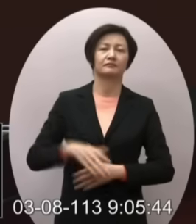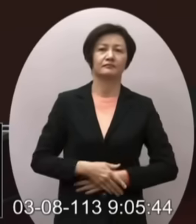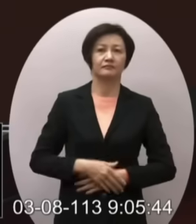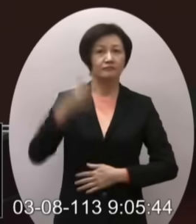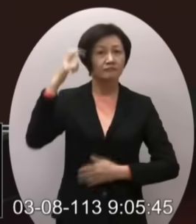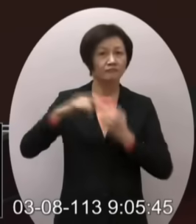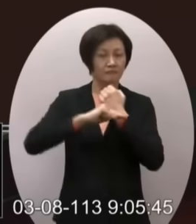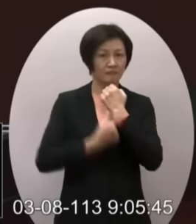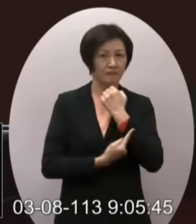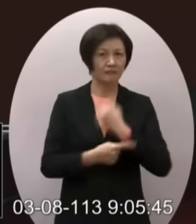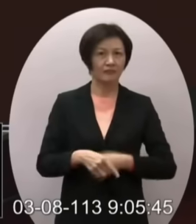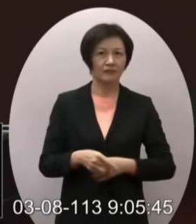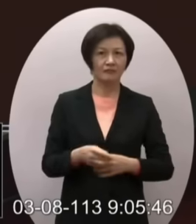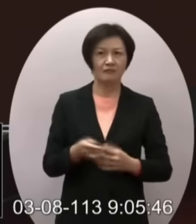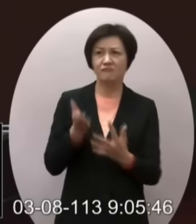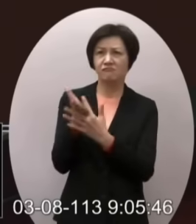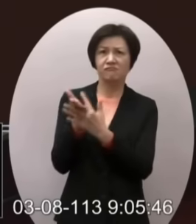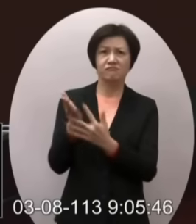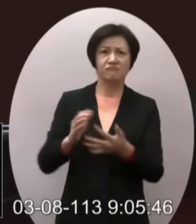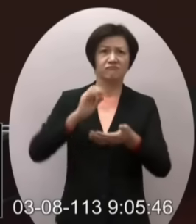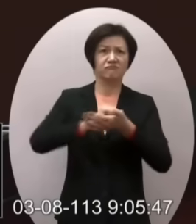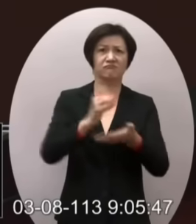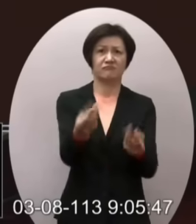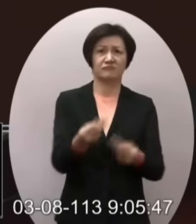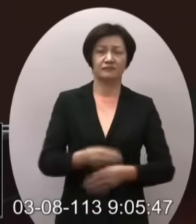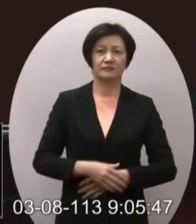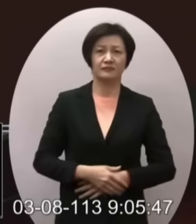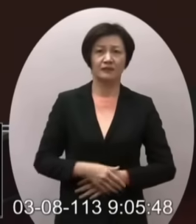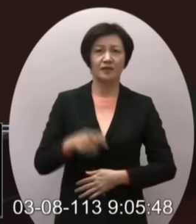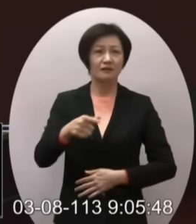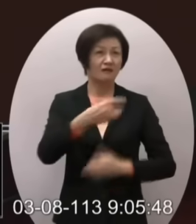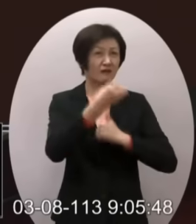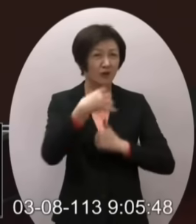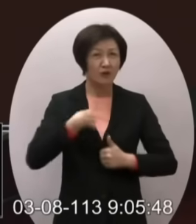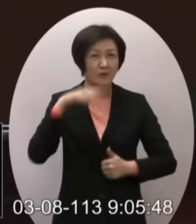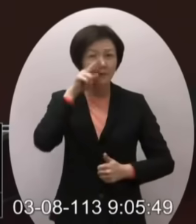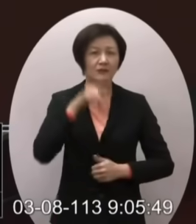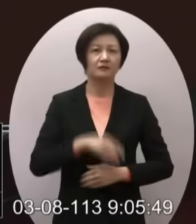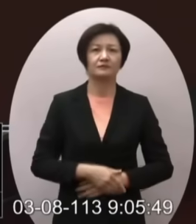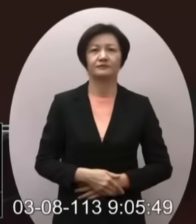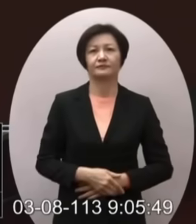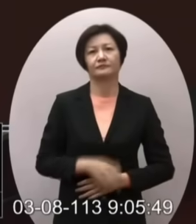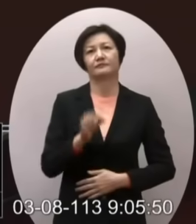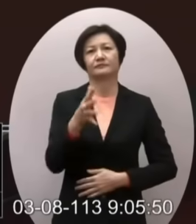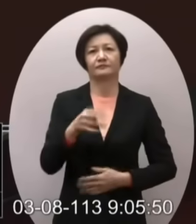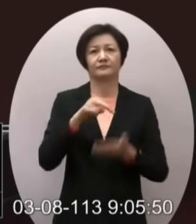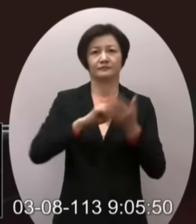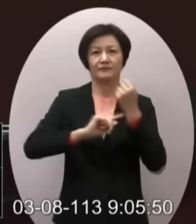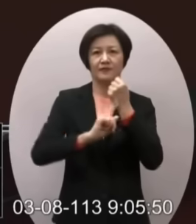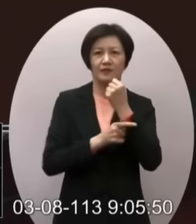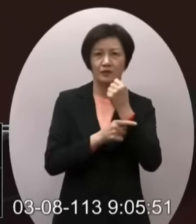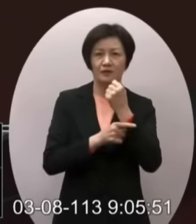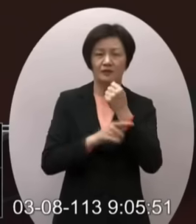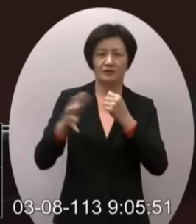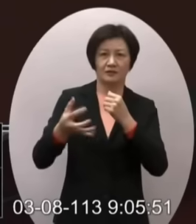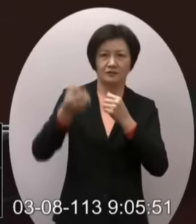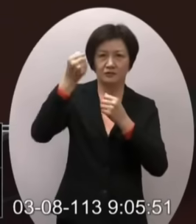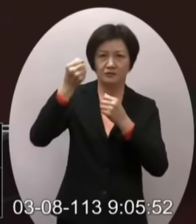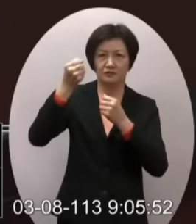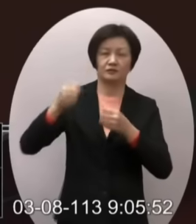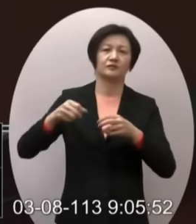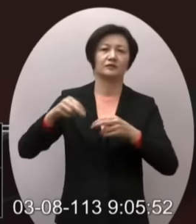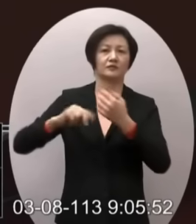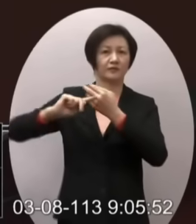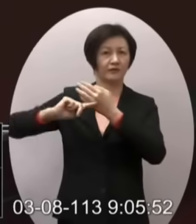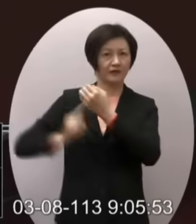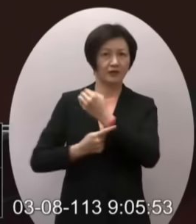法没有规定你插话权。他竟然说我错了，他说因为立法院职权行使法规定